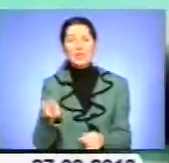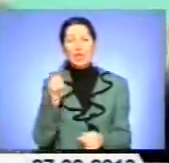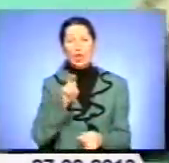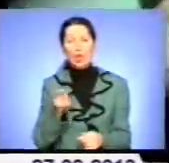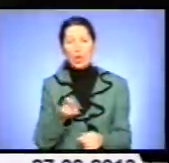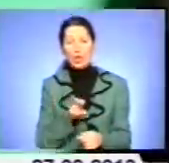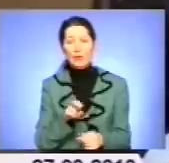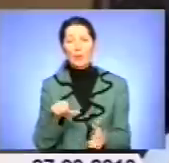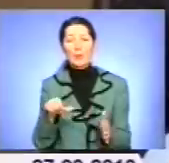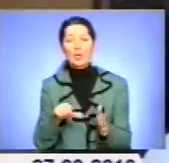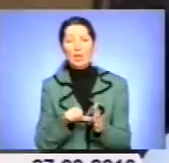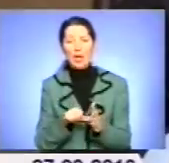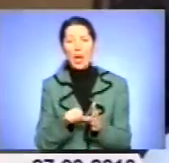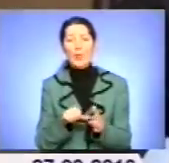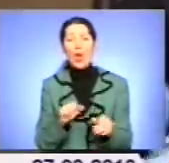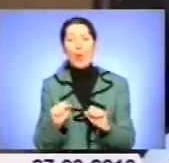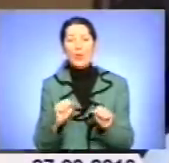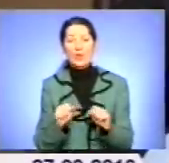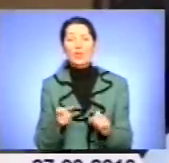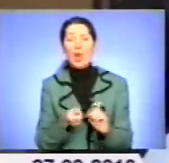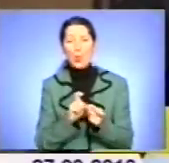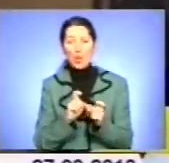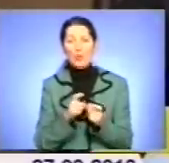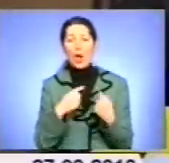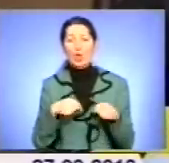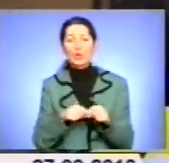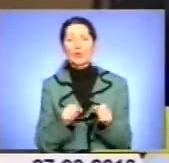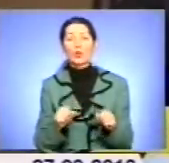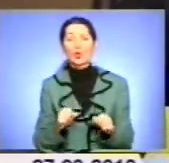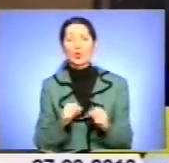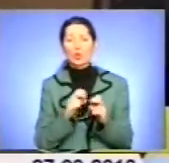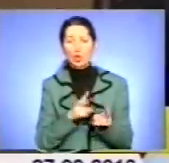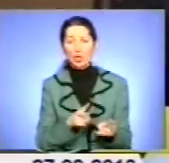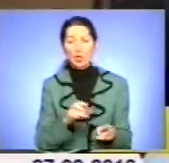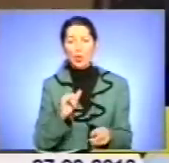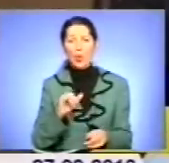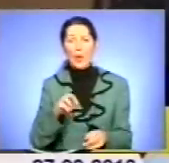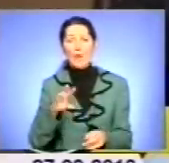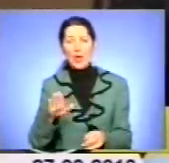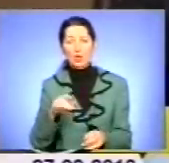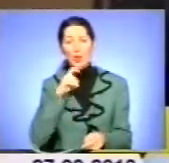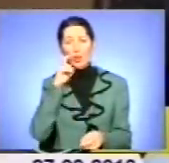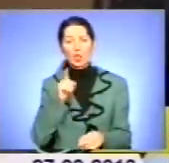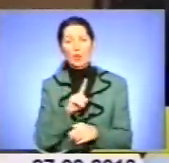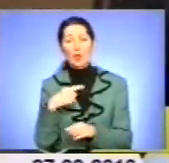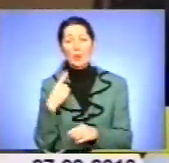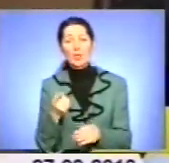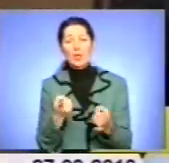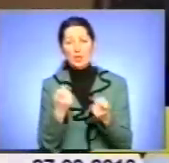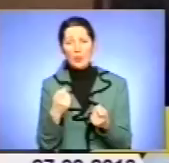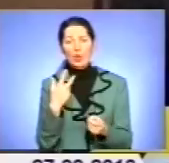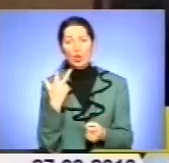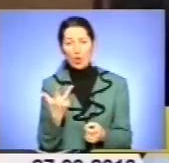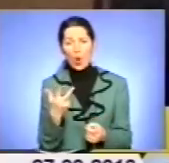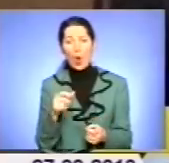доларів. Працівниками управління по боротьбі з організованою злочинністю ОМВС України в Тернопільській області затримано трьох учасників злочинної